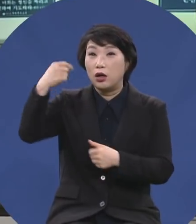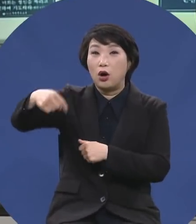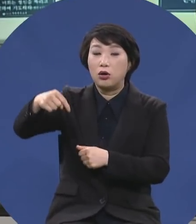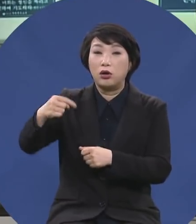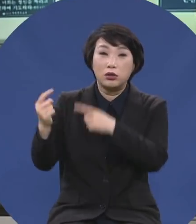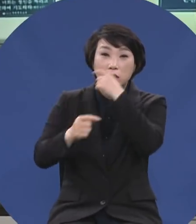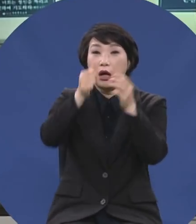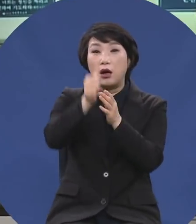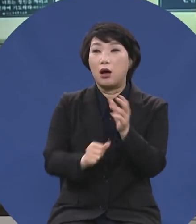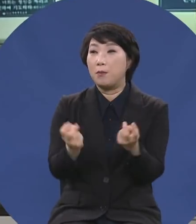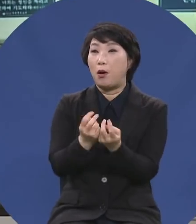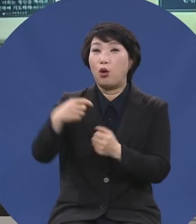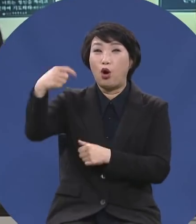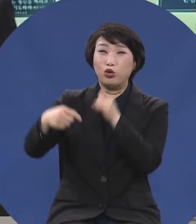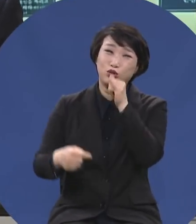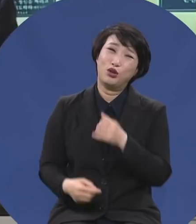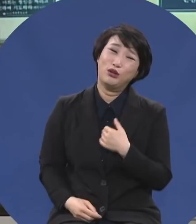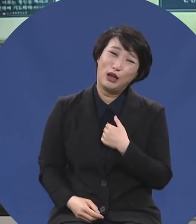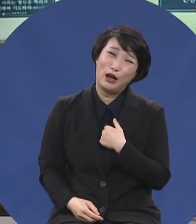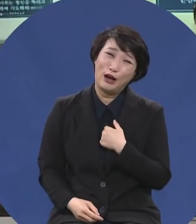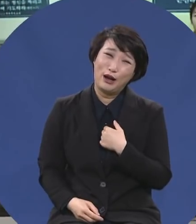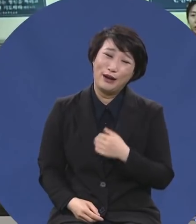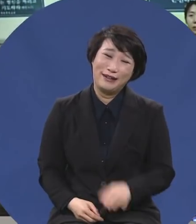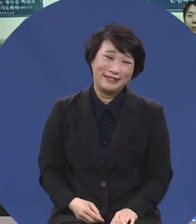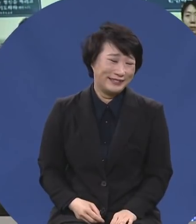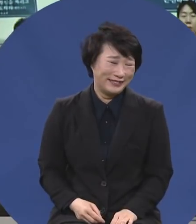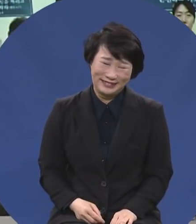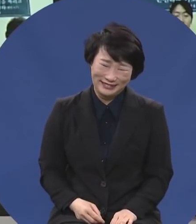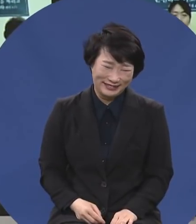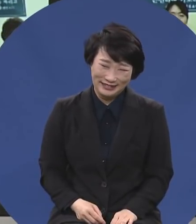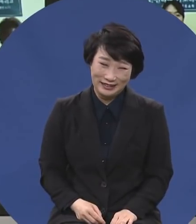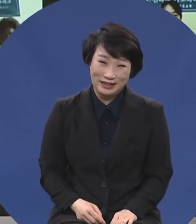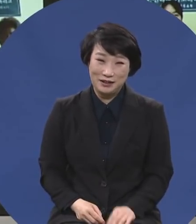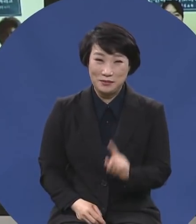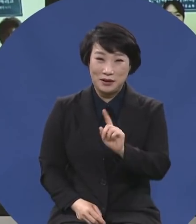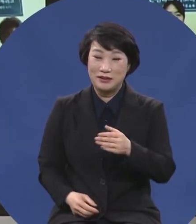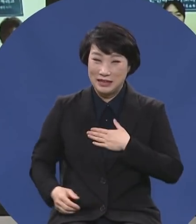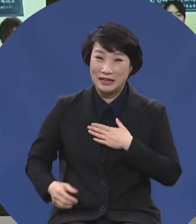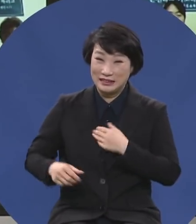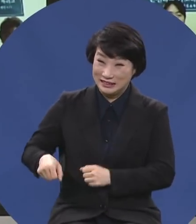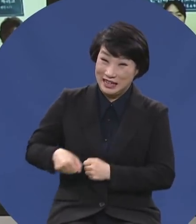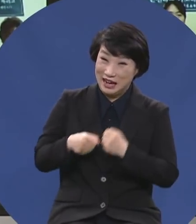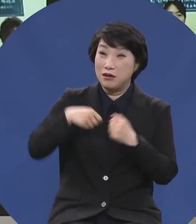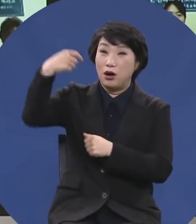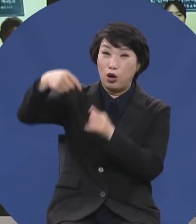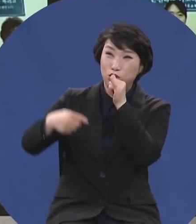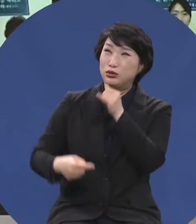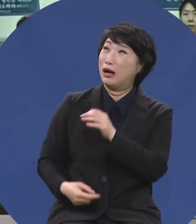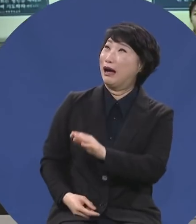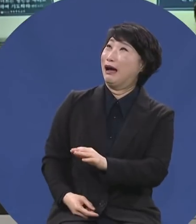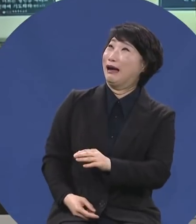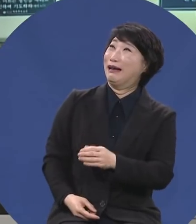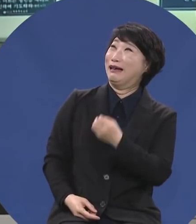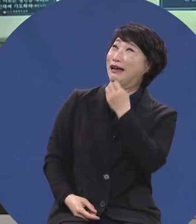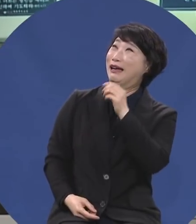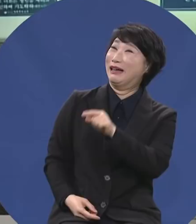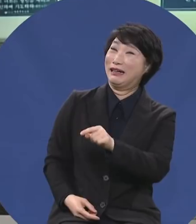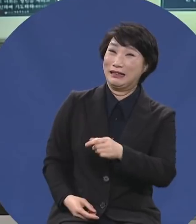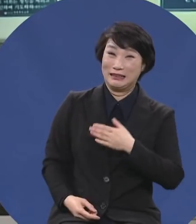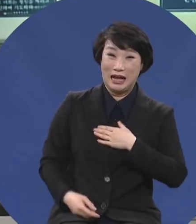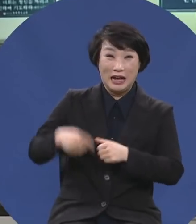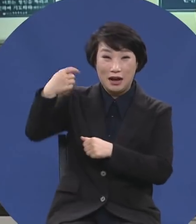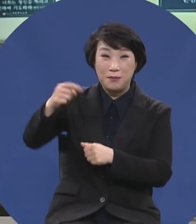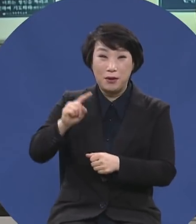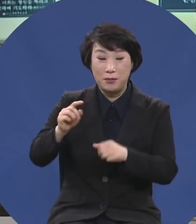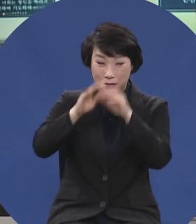가르칩니다. 일러준다는 것이 아주 그냥 나태와 게으름을 가르칩니다. 일러준다는 것이 전부